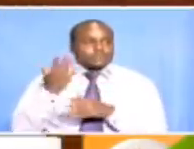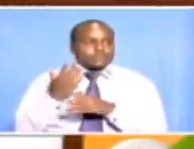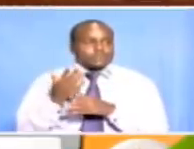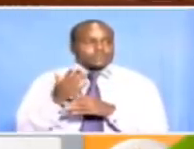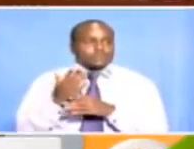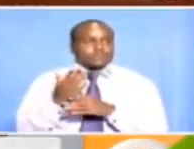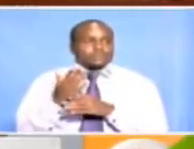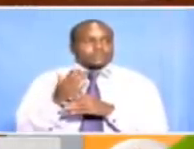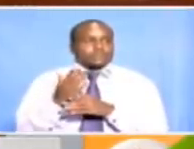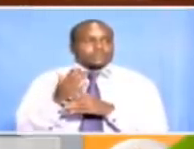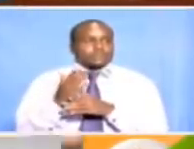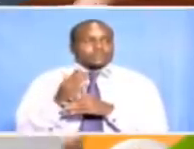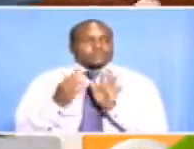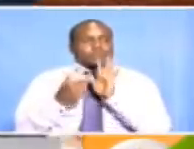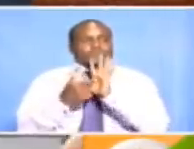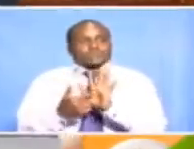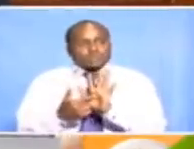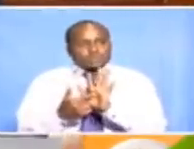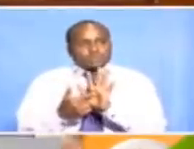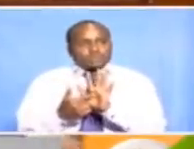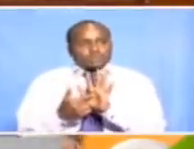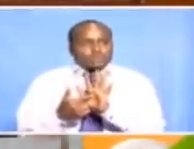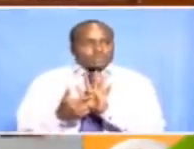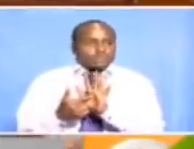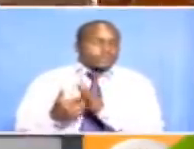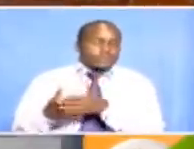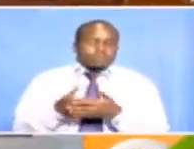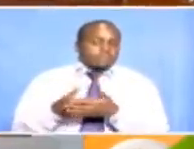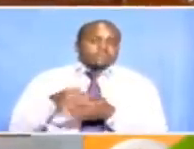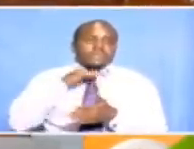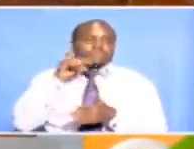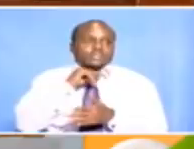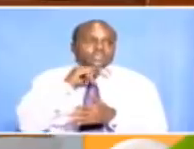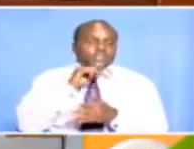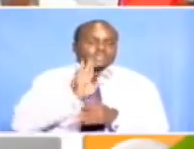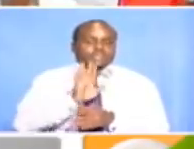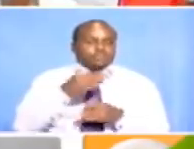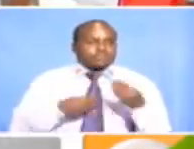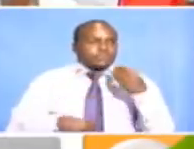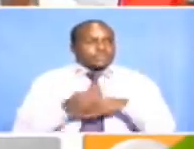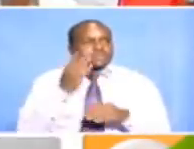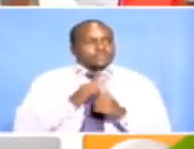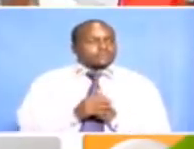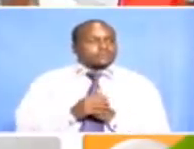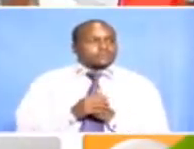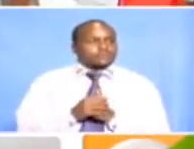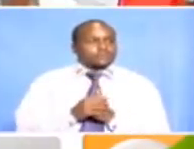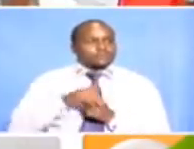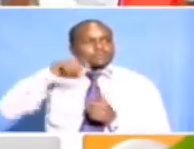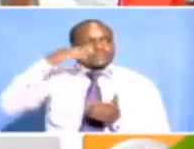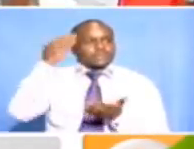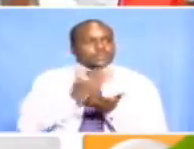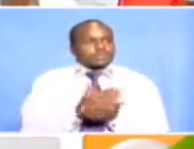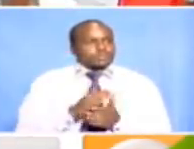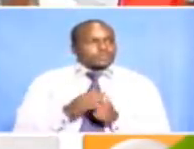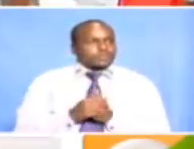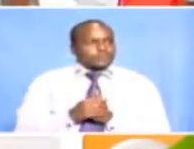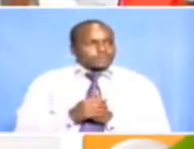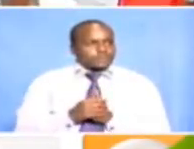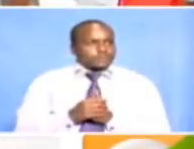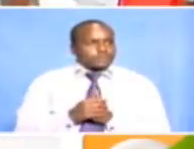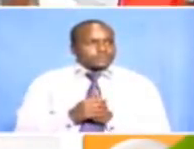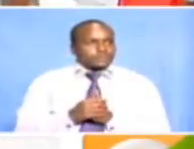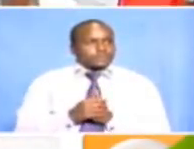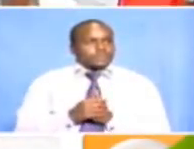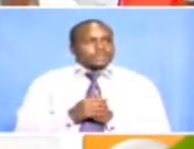pale. Unaoneshwa mtoto wako amekufa ndio acha tukuzikie, then mtoto wako anaenda kuuzwa. Okay, that nonsense must stop. A moment na ikiendelea nitafuta watu wengine.